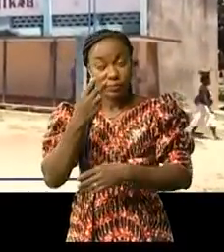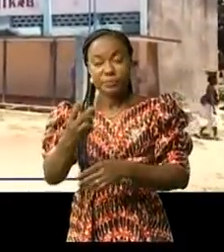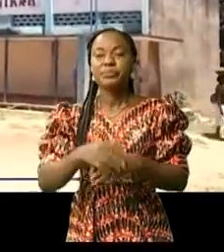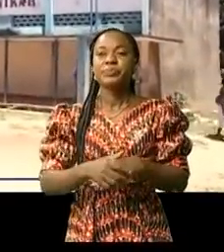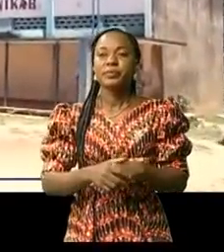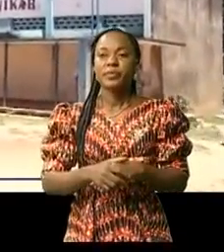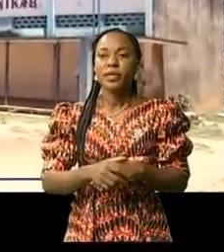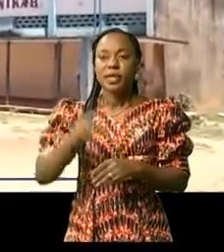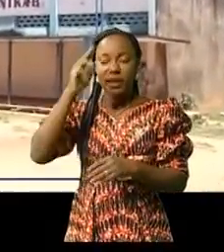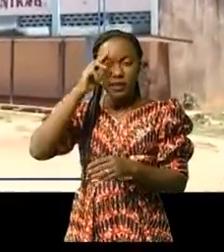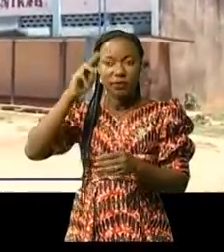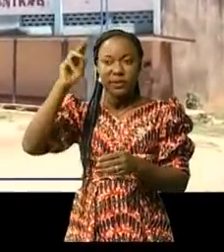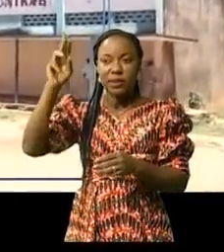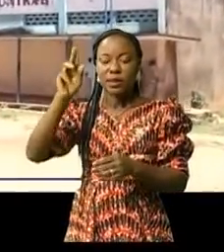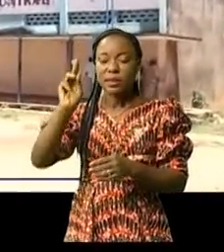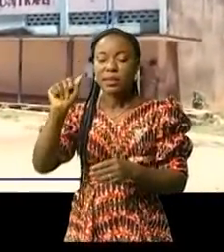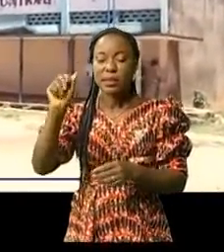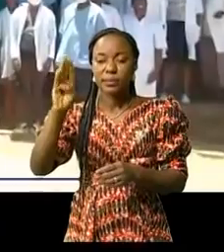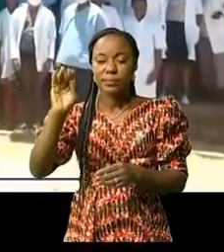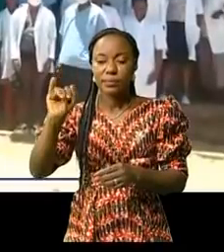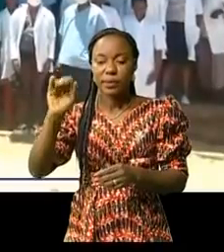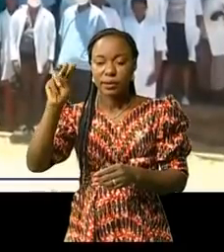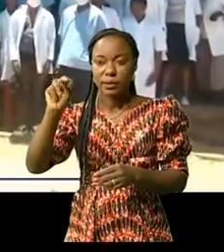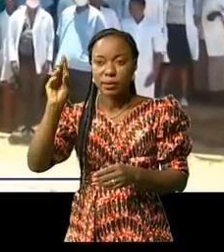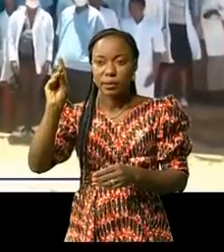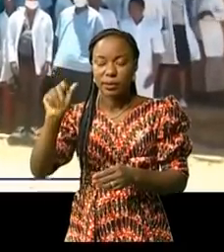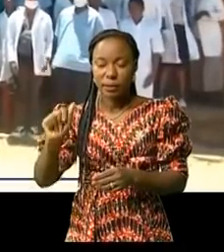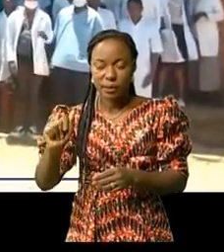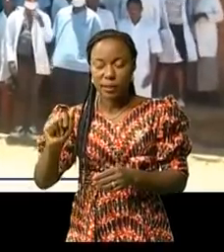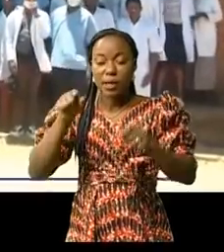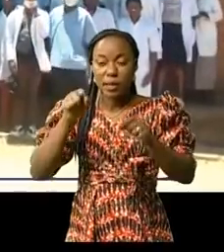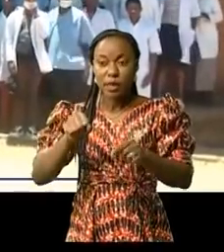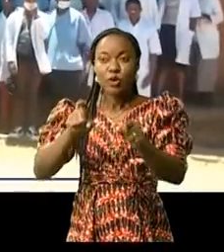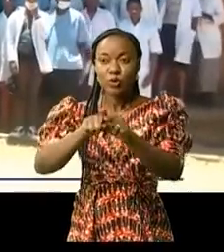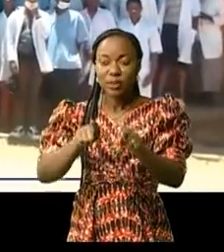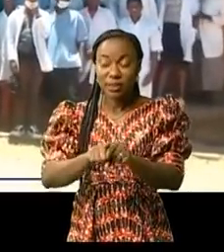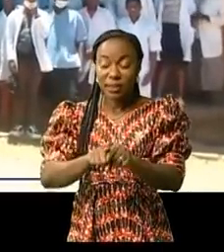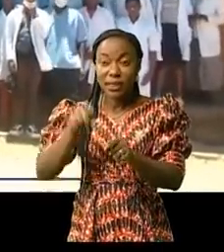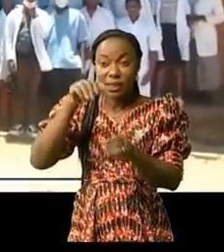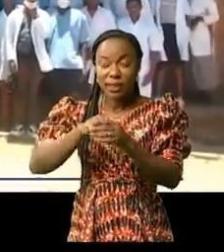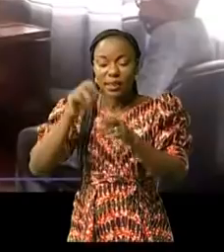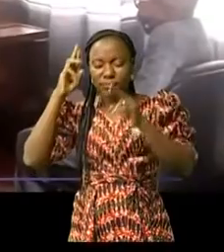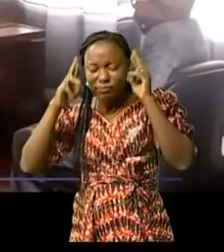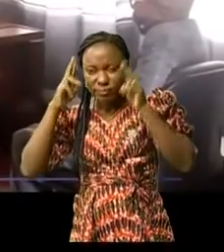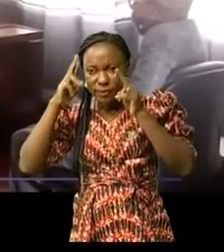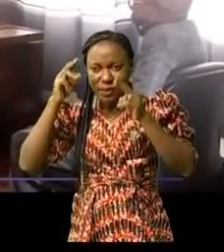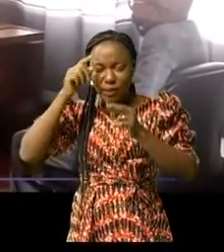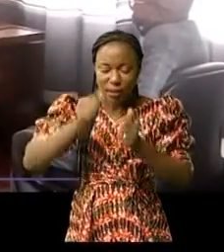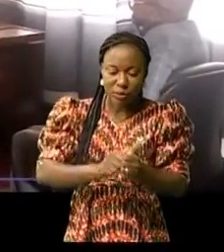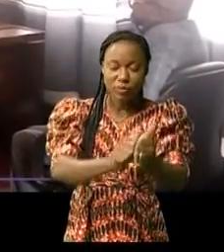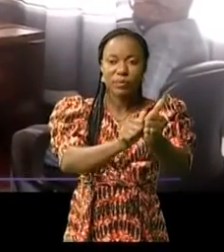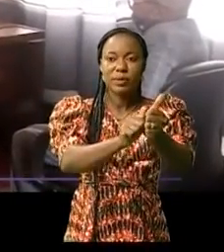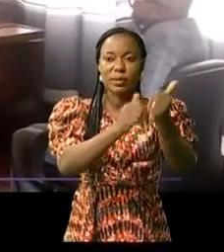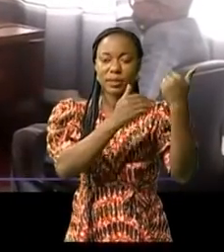l'université de cabinda est celle des monnaies dites où se retrouvent dans les filets de cette mesure dans les soucis de solliciter l'accompagnement de